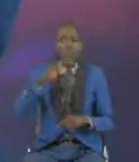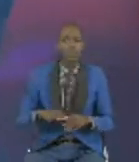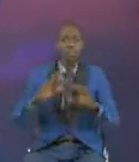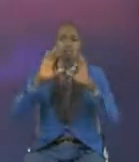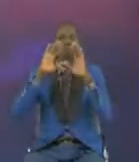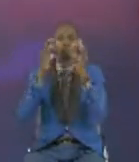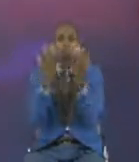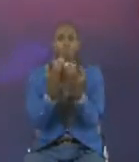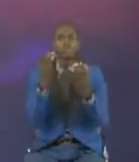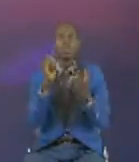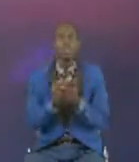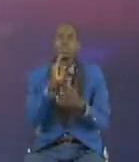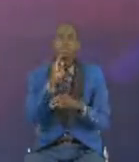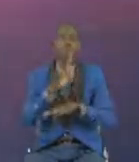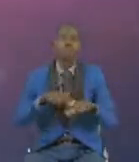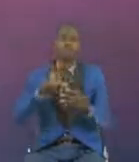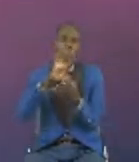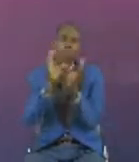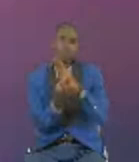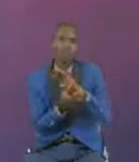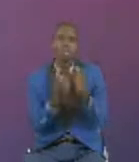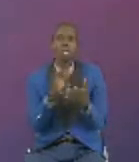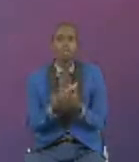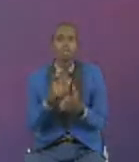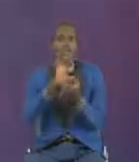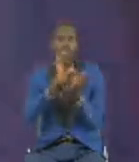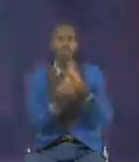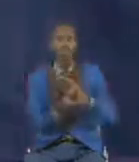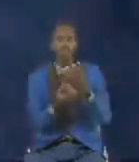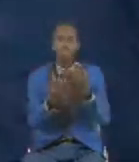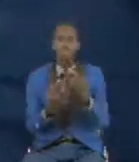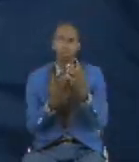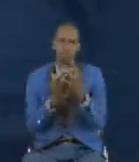communauté, c'est la conversion. Et ces conversions ont eu lieu